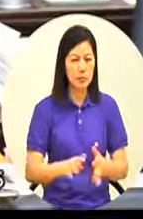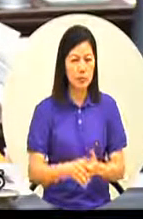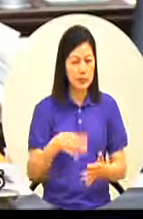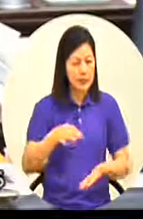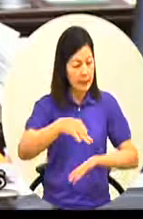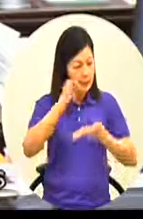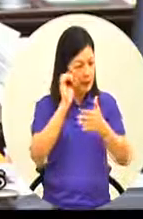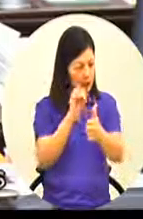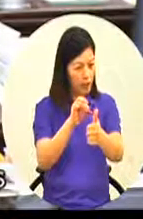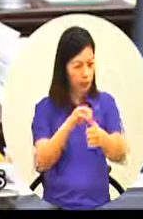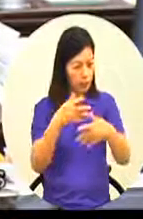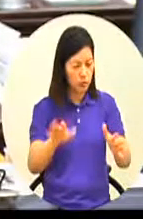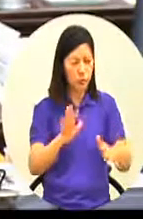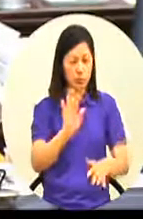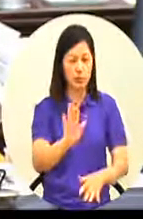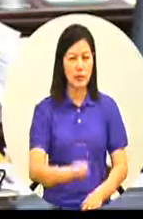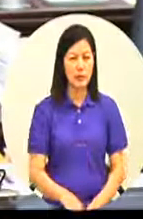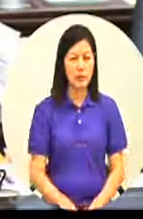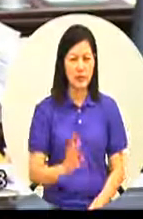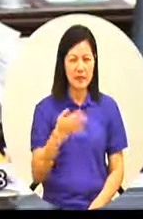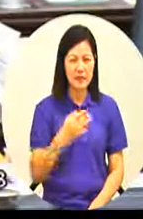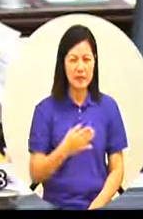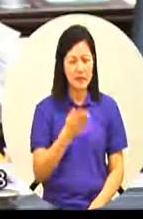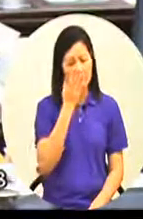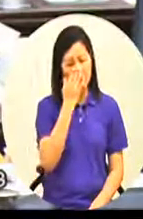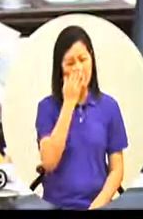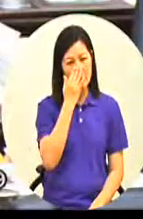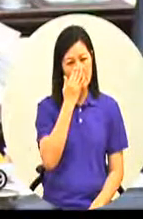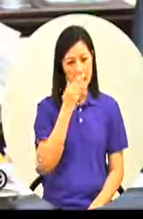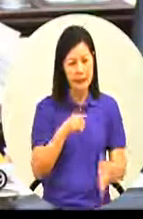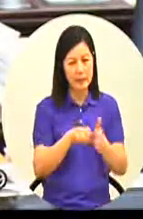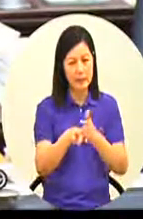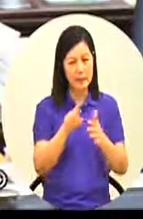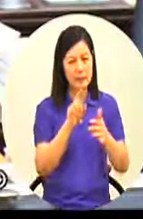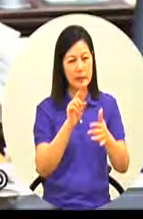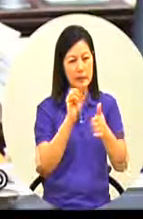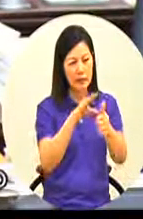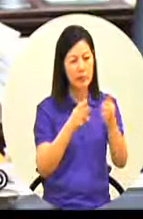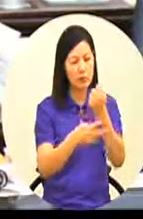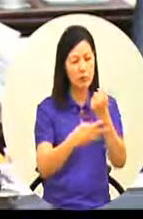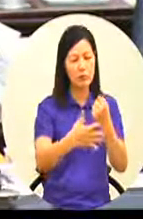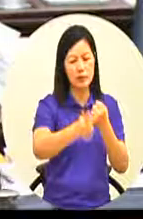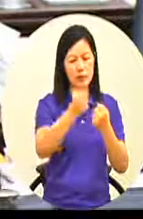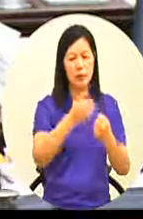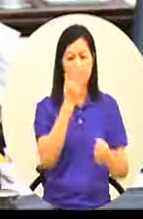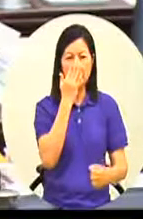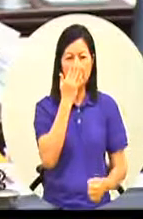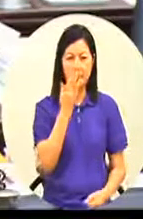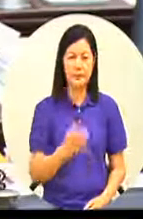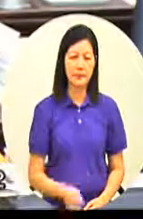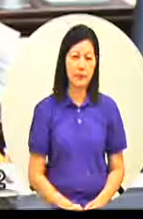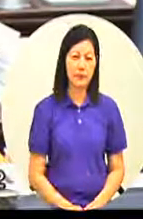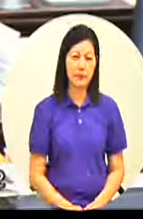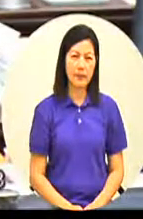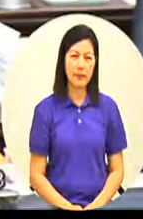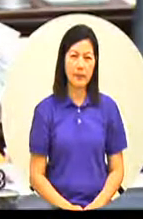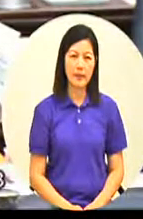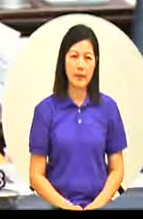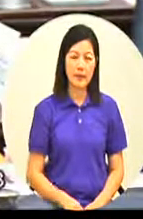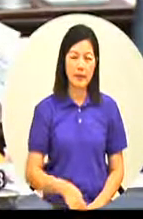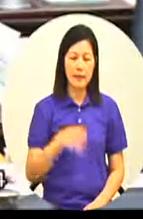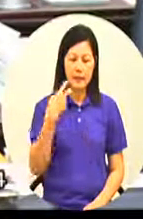分，但是啊，他可能不敢去跟最直接的基层的里长反映，没有去跟里长的建议，他透过